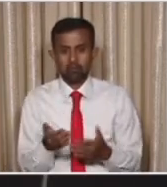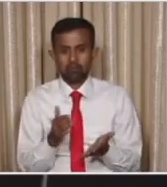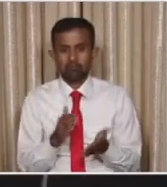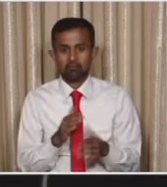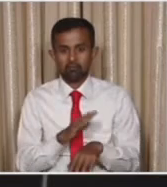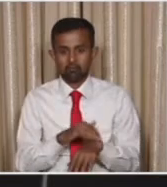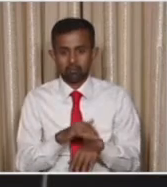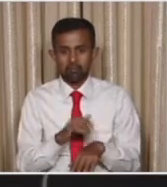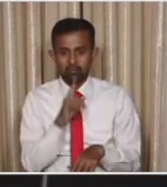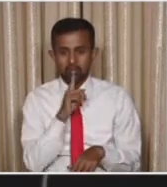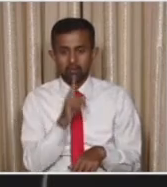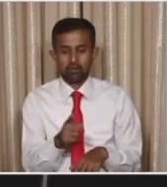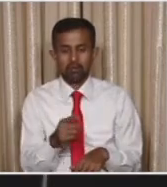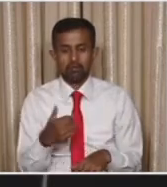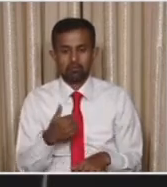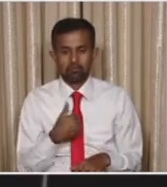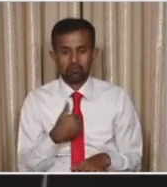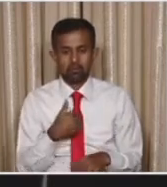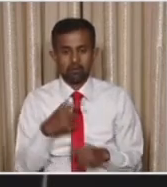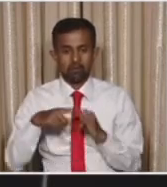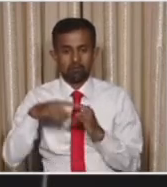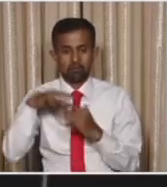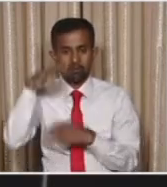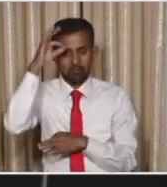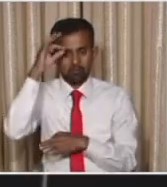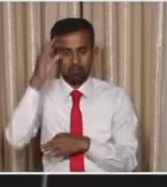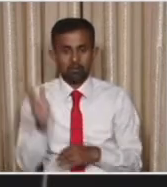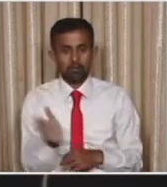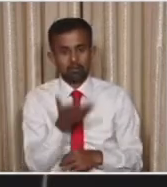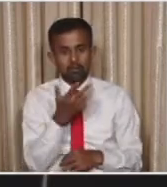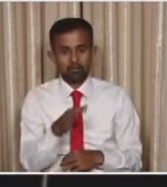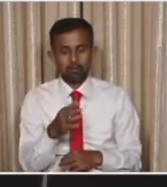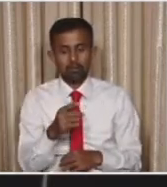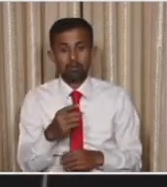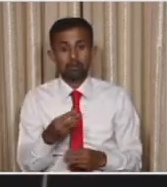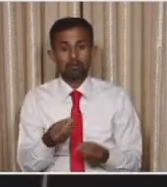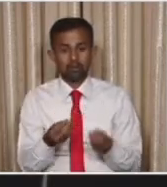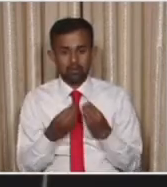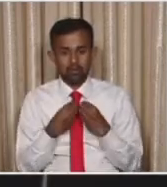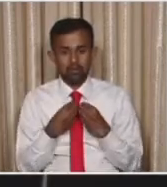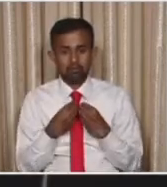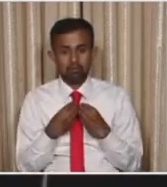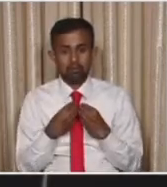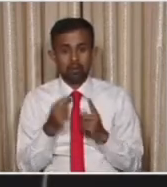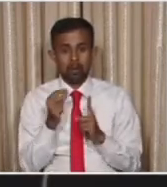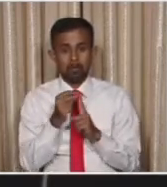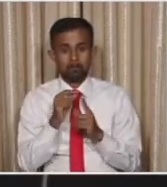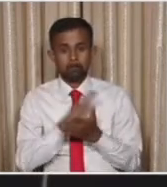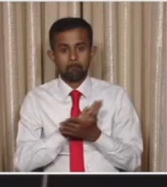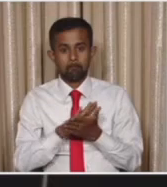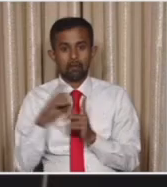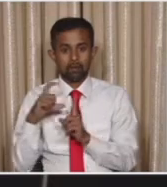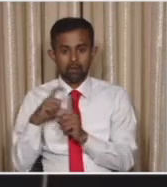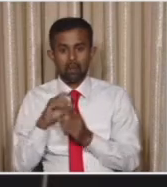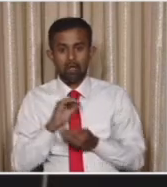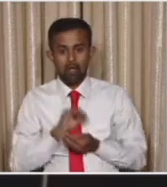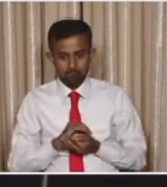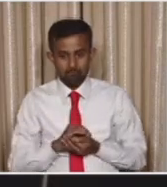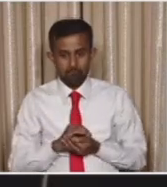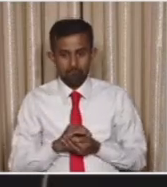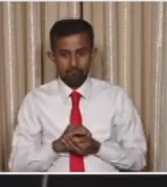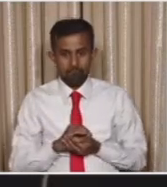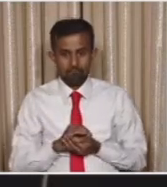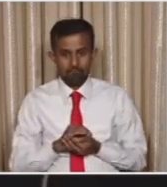යුතුයි. මම විශ්වවිද්‍යාලයේ ගිහිල්ලා හම්බ කරගත්ත ආචාර්ය උපාධියක් මට තිබෙනවා. කරුණාකරලා